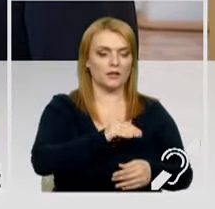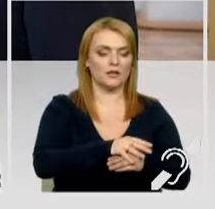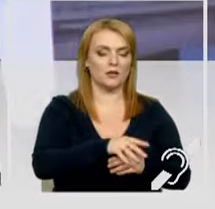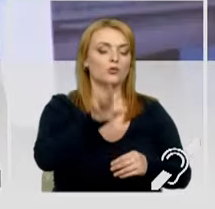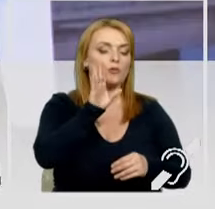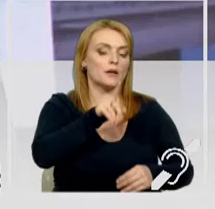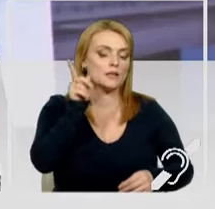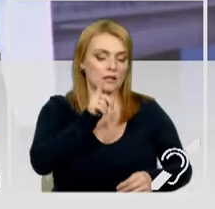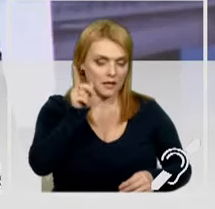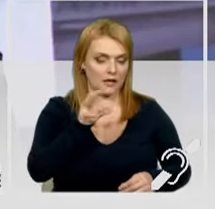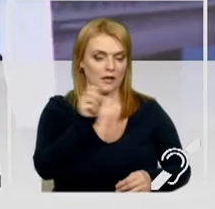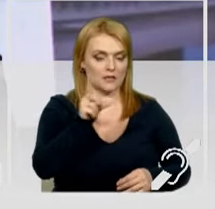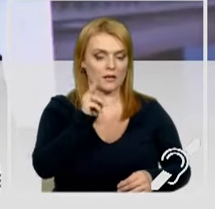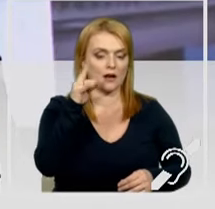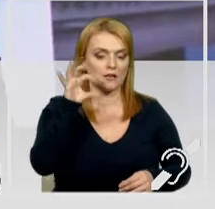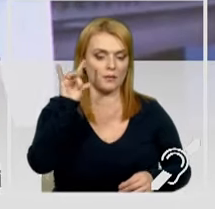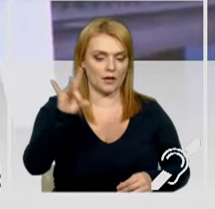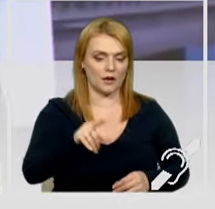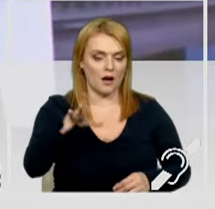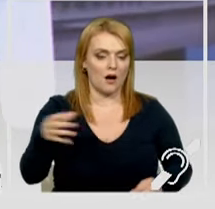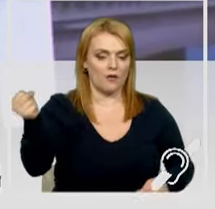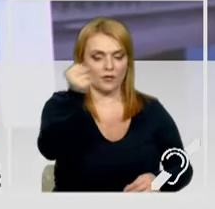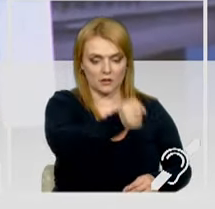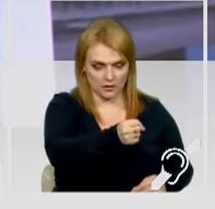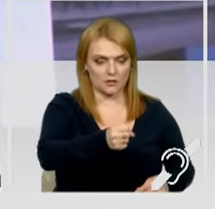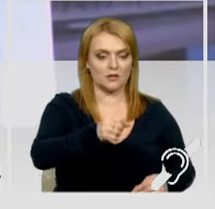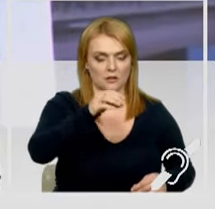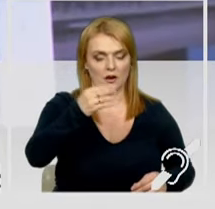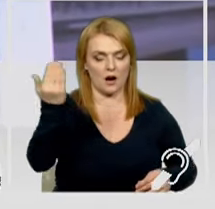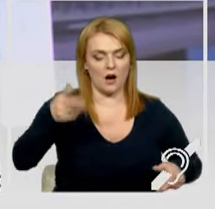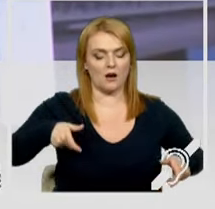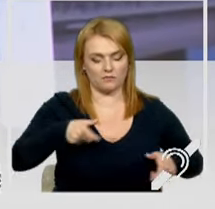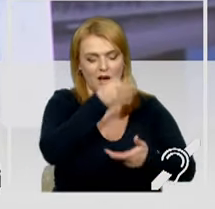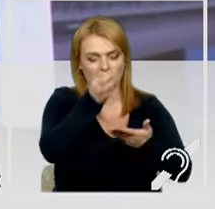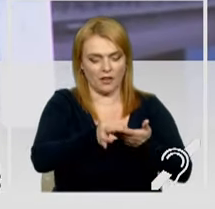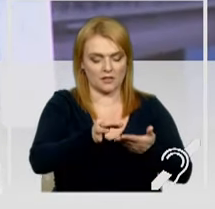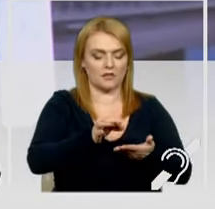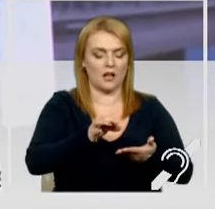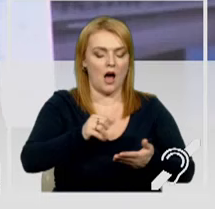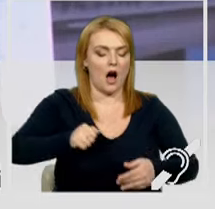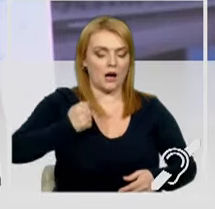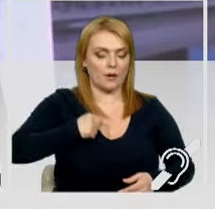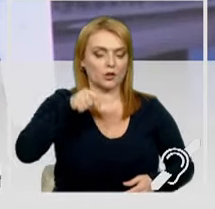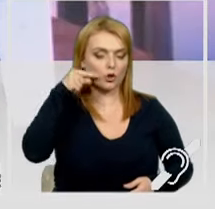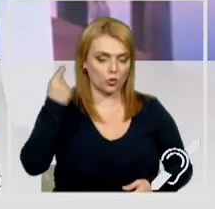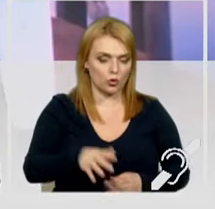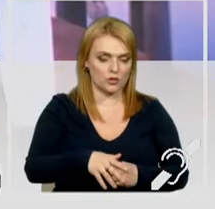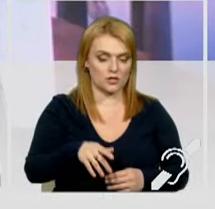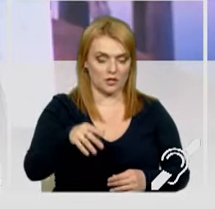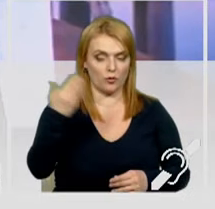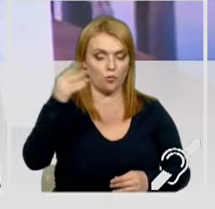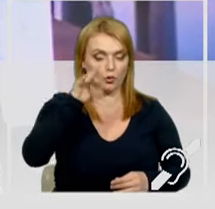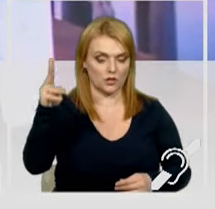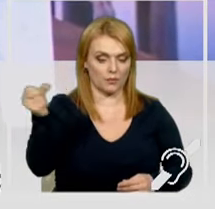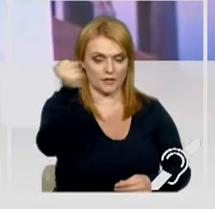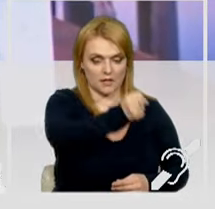Cantemir Igor konen a fost numit În funcție de purtător de cuvânt al armate ruse în 2017 de către președintele Rus